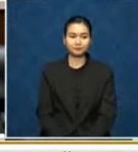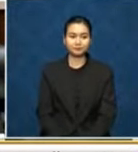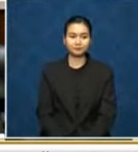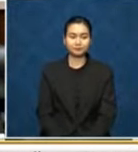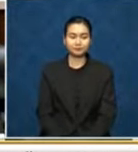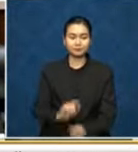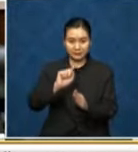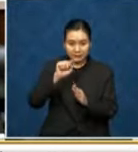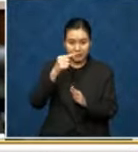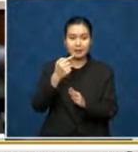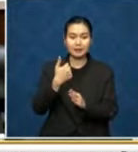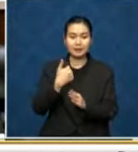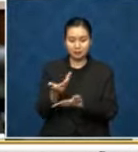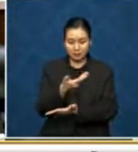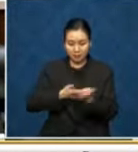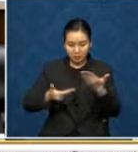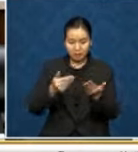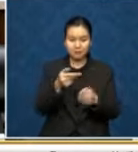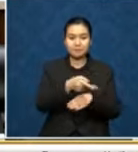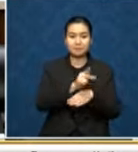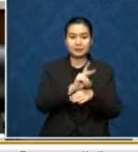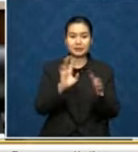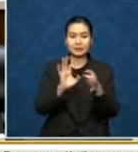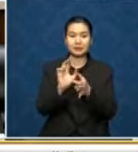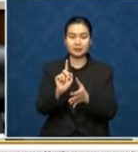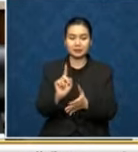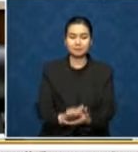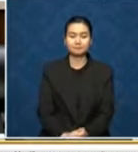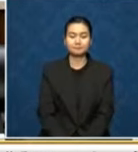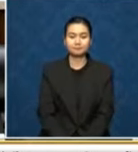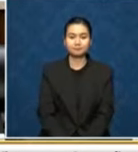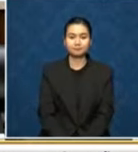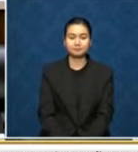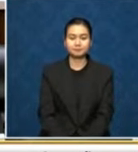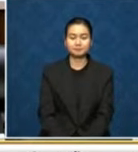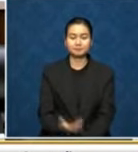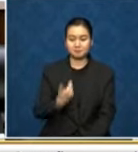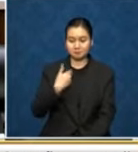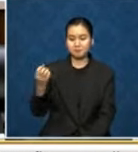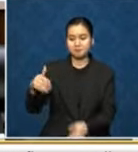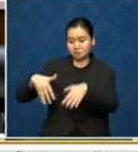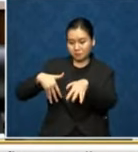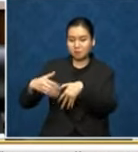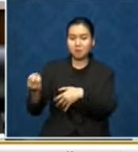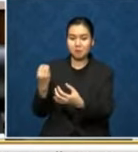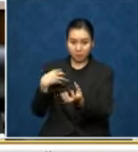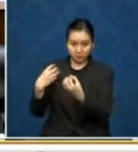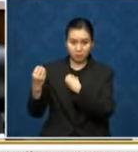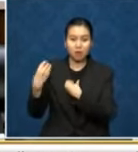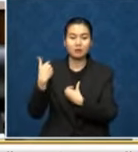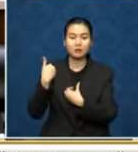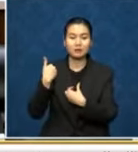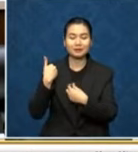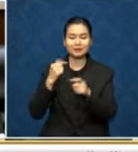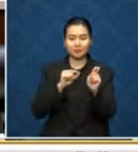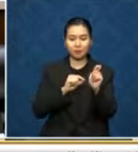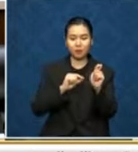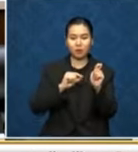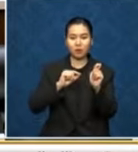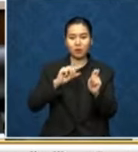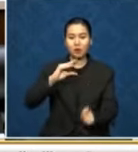เรื่องแรกนะครับขอหารือกับท่านประธานเนื่องจากว่าได้มีการร้องเรียนมาจากพี่น้องประชาชนที่ตำบลลงช้างครับ